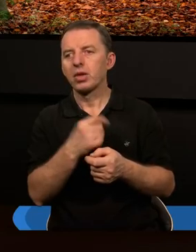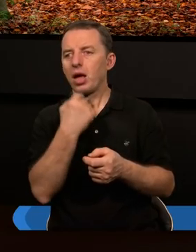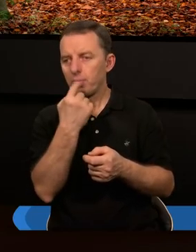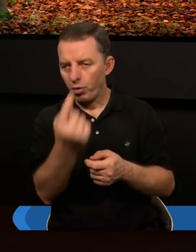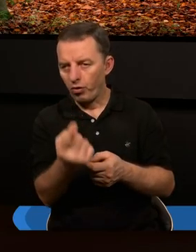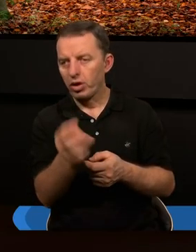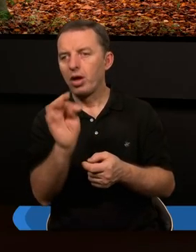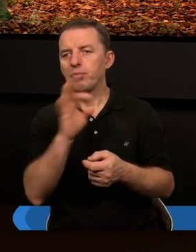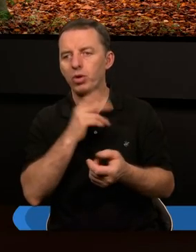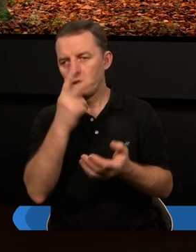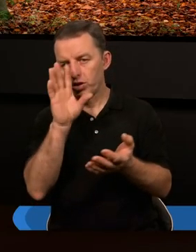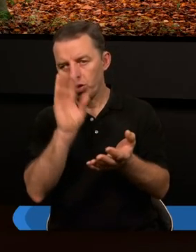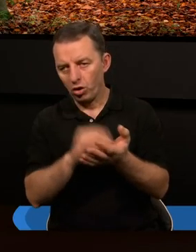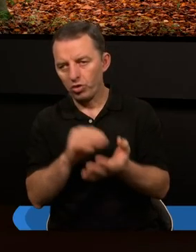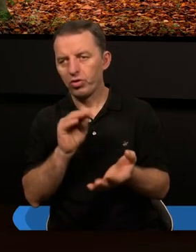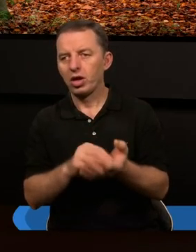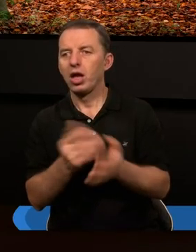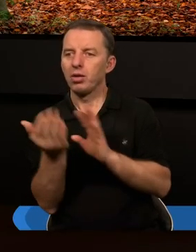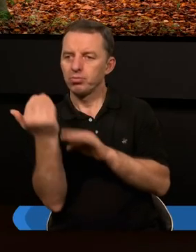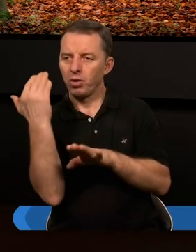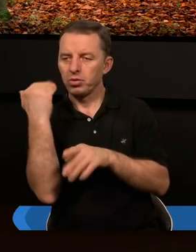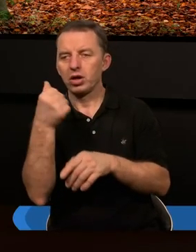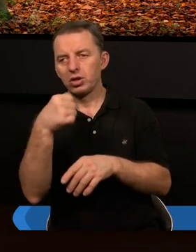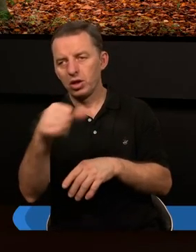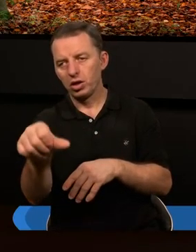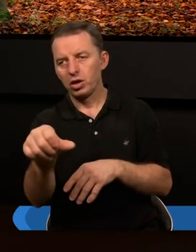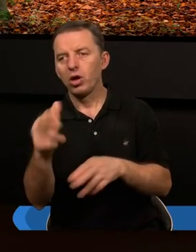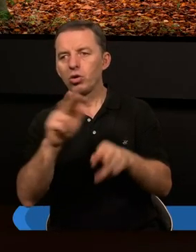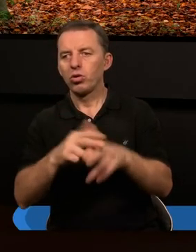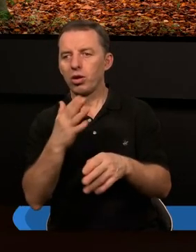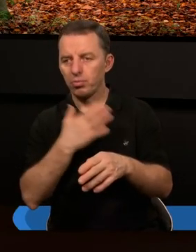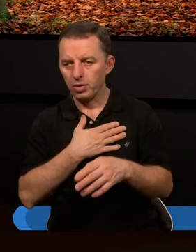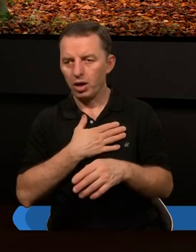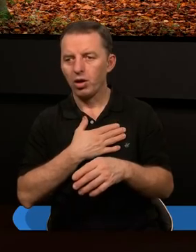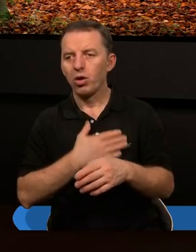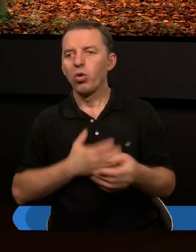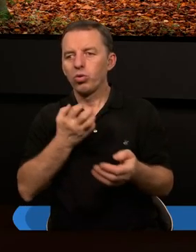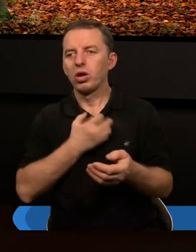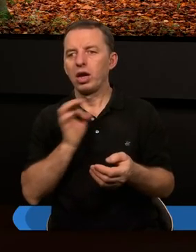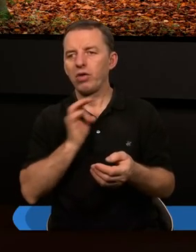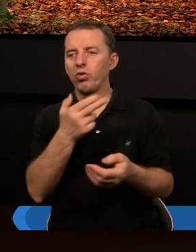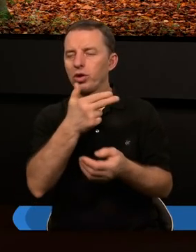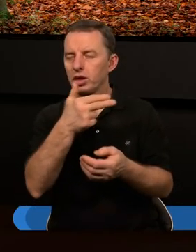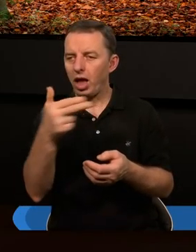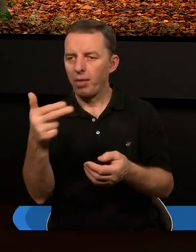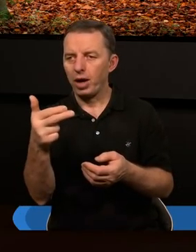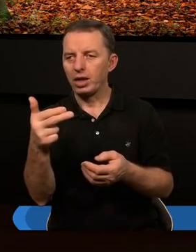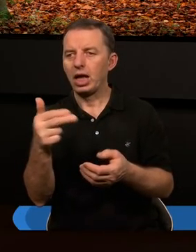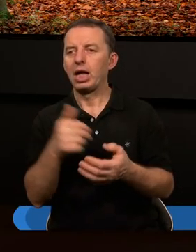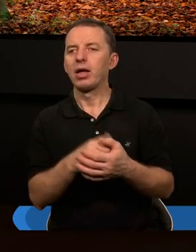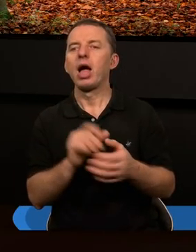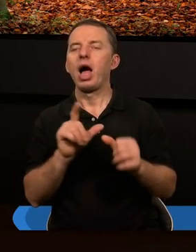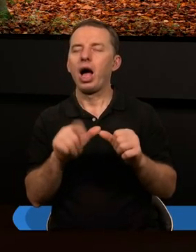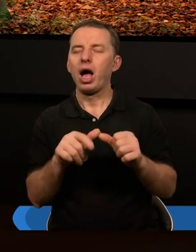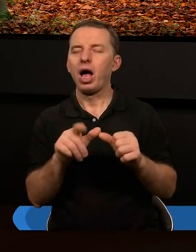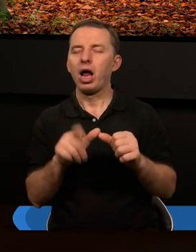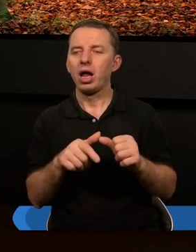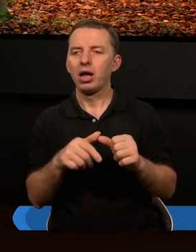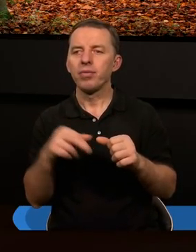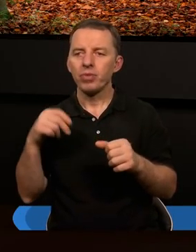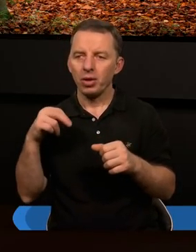Powiem Wam takie moje doświadczenie z poprzedniego tygodnia, po którym miałam mieszane uczucia na swój temat, ale